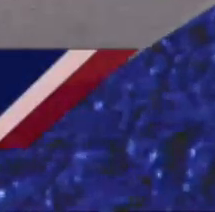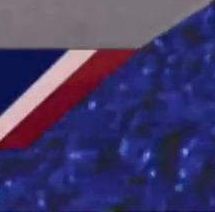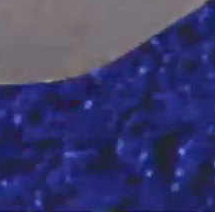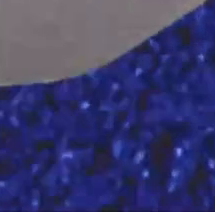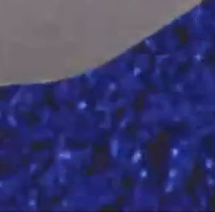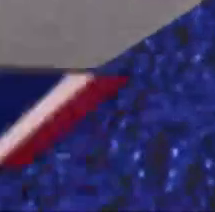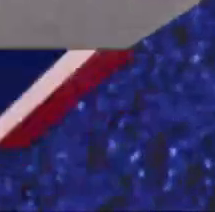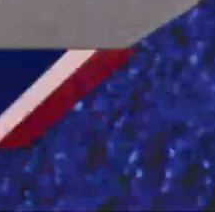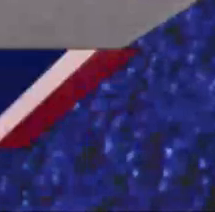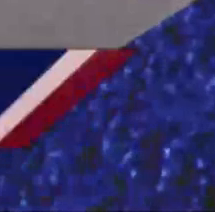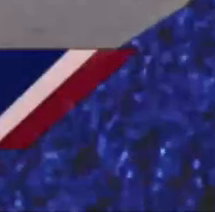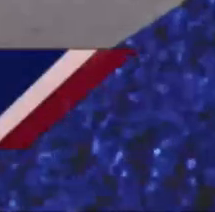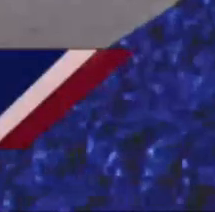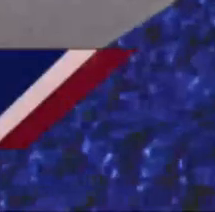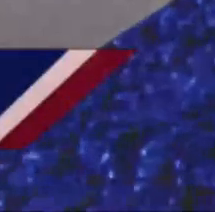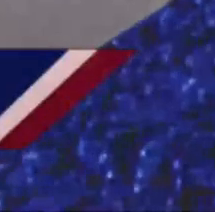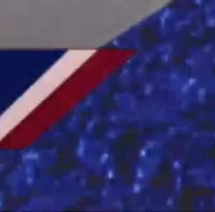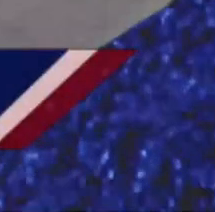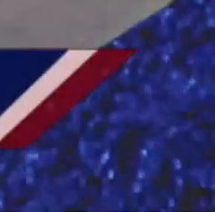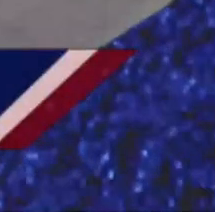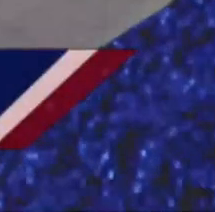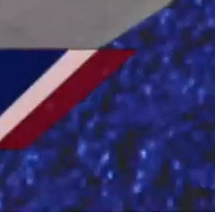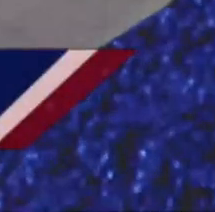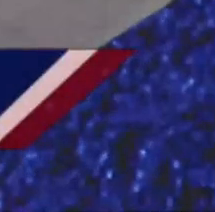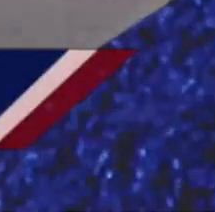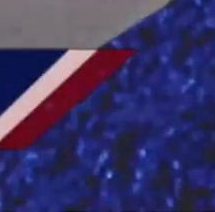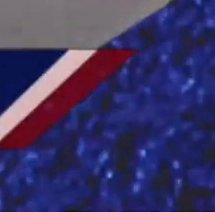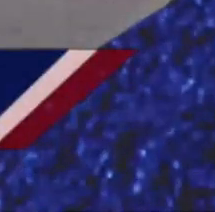Christ. Allons aux Galates, chapitre 1,